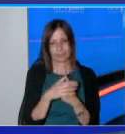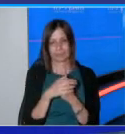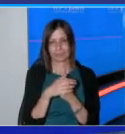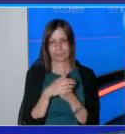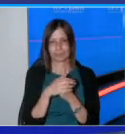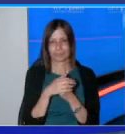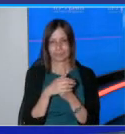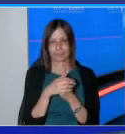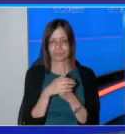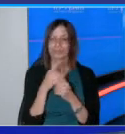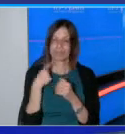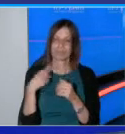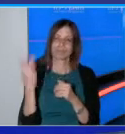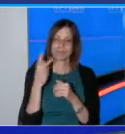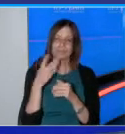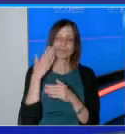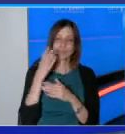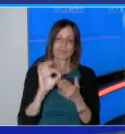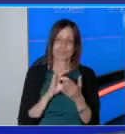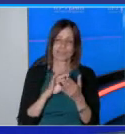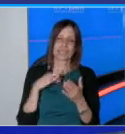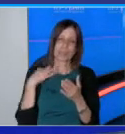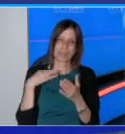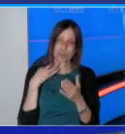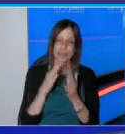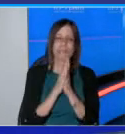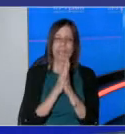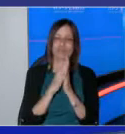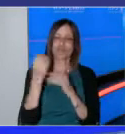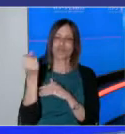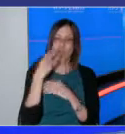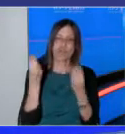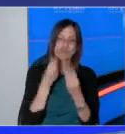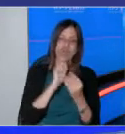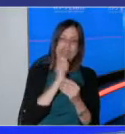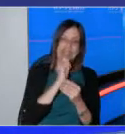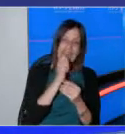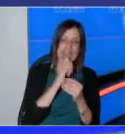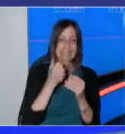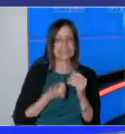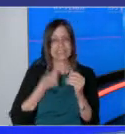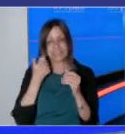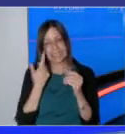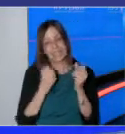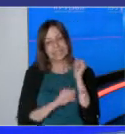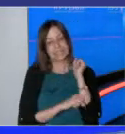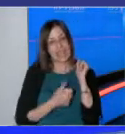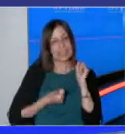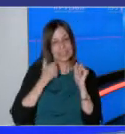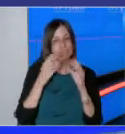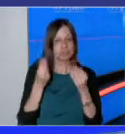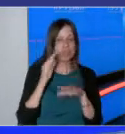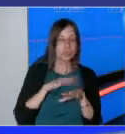רבה. אנחנו כמובן פנינו למשרד הבריאות, ביקשנו שישלחו מישהו להתראיין, השר, סגן השר, או דרג מקצועי, או